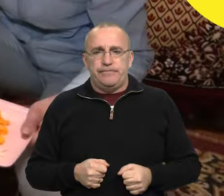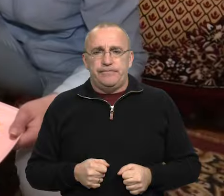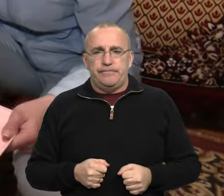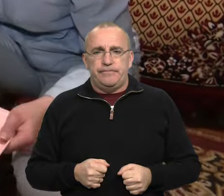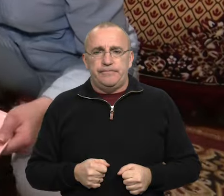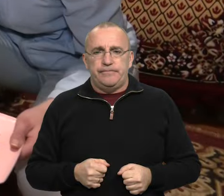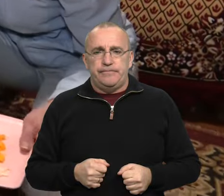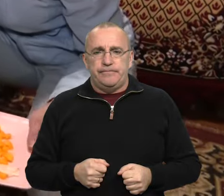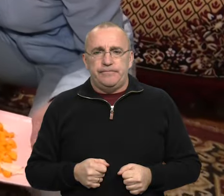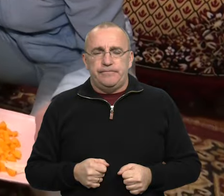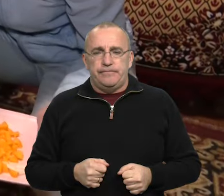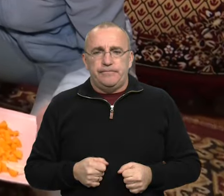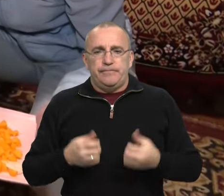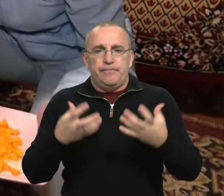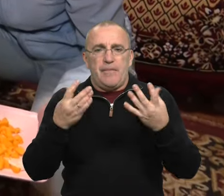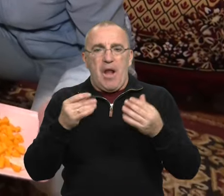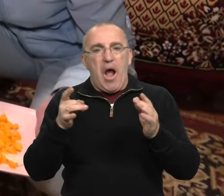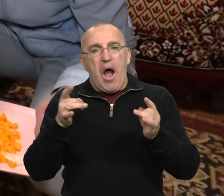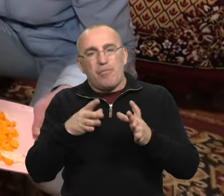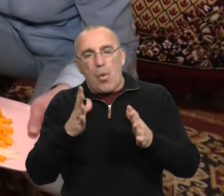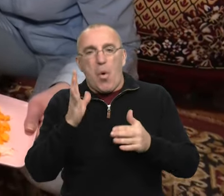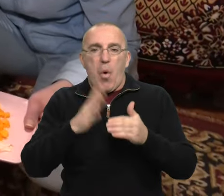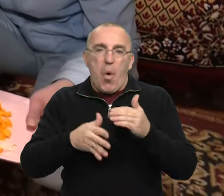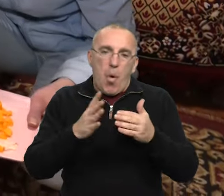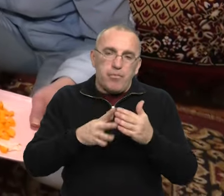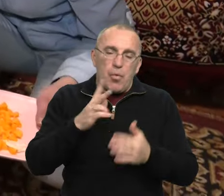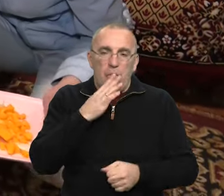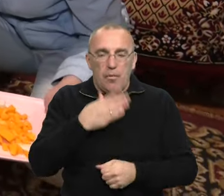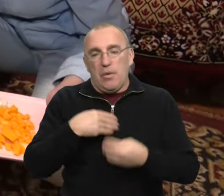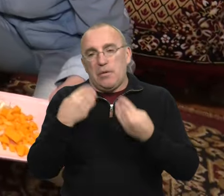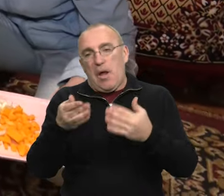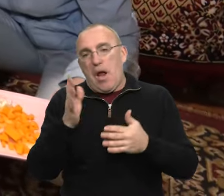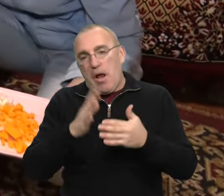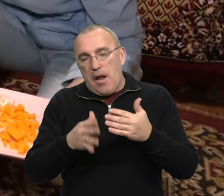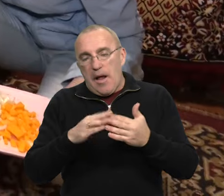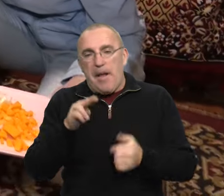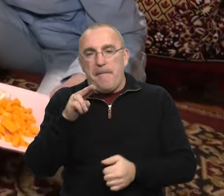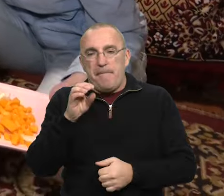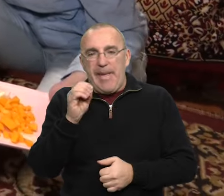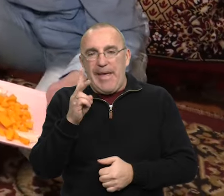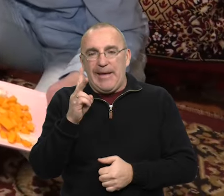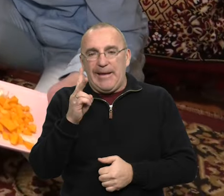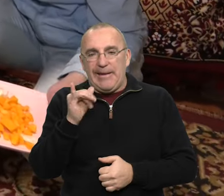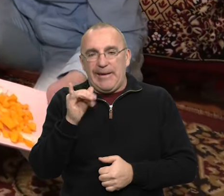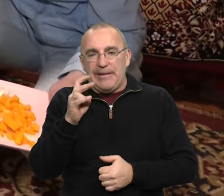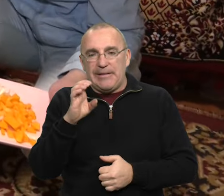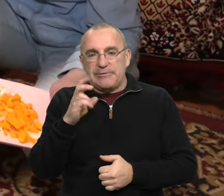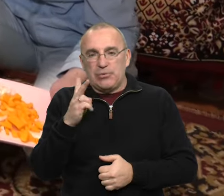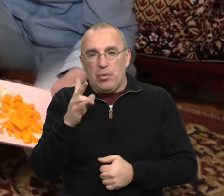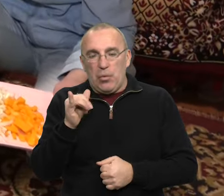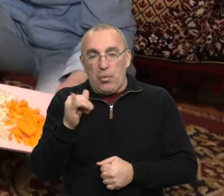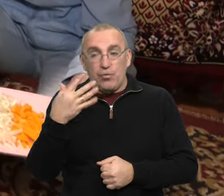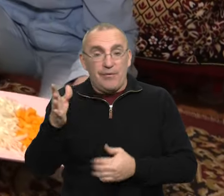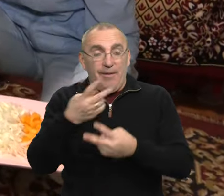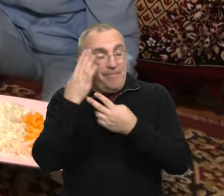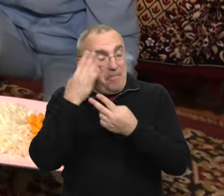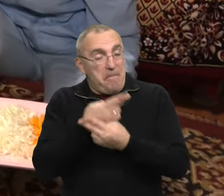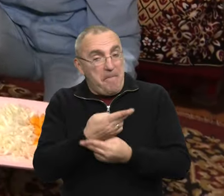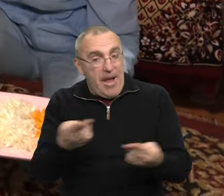і даю гарбуз хто капусту більше люби даю капусту їм пекінську правда вони вже полягали